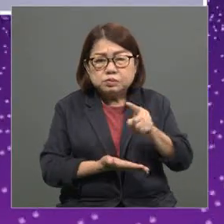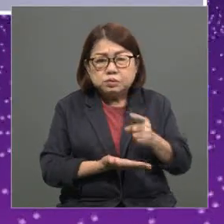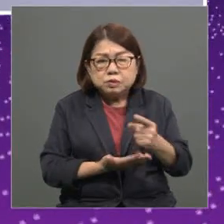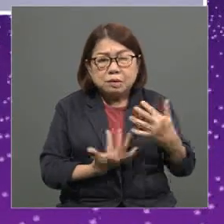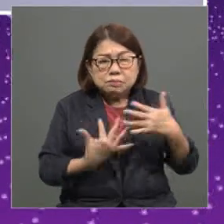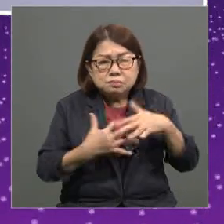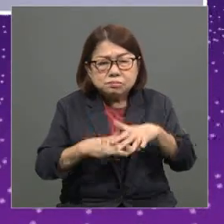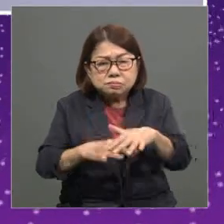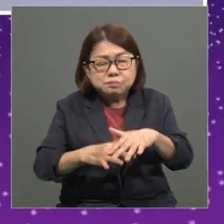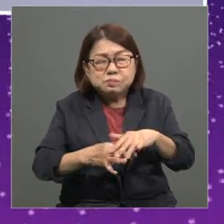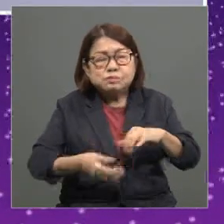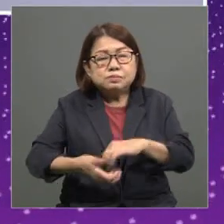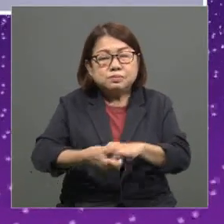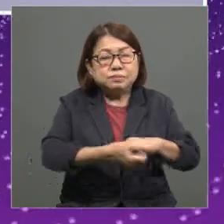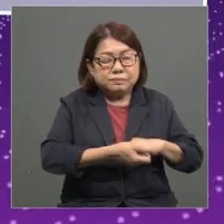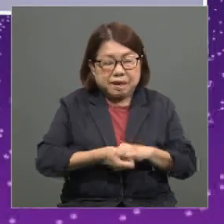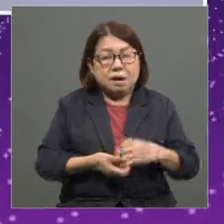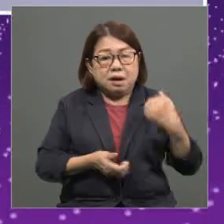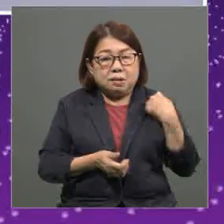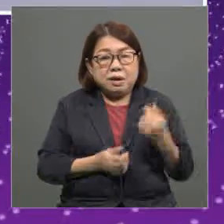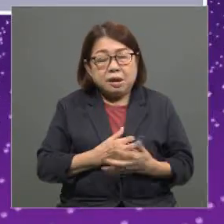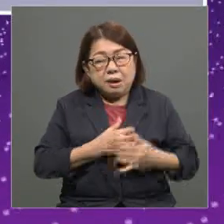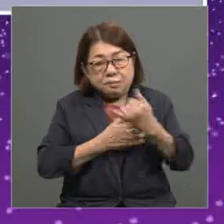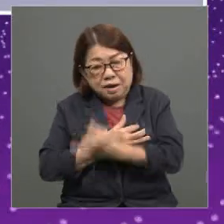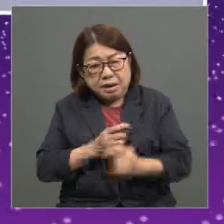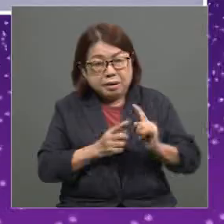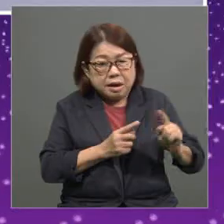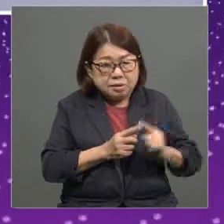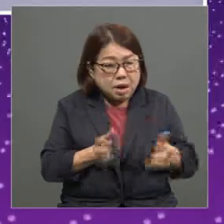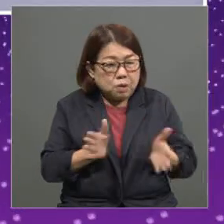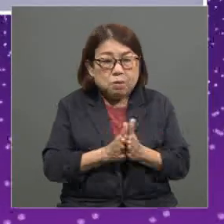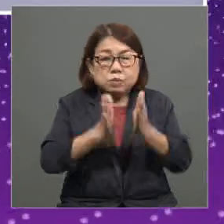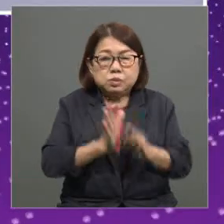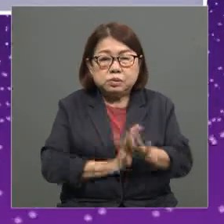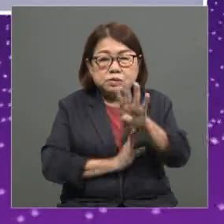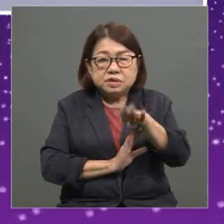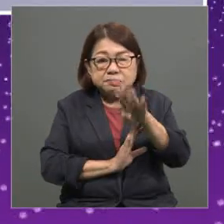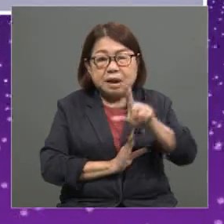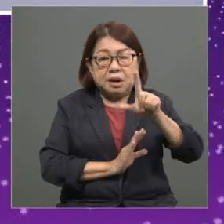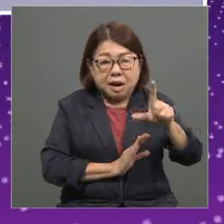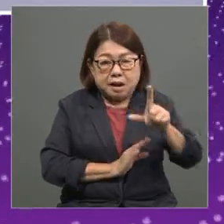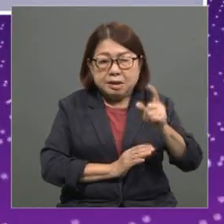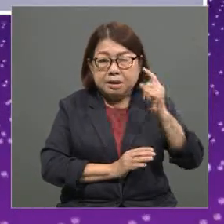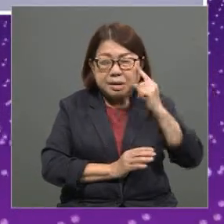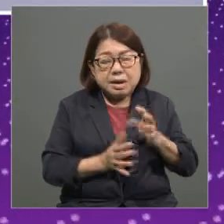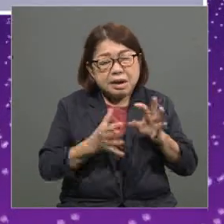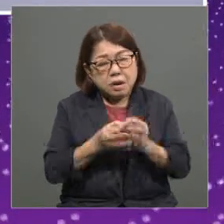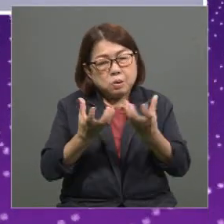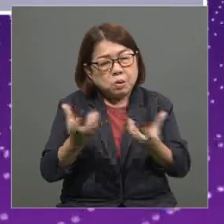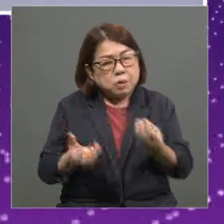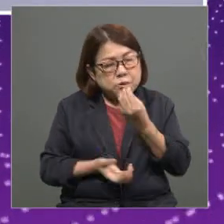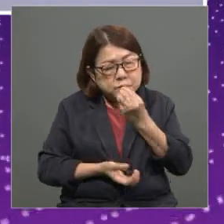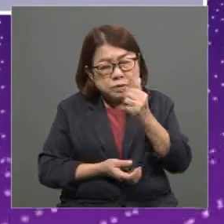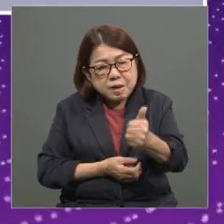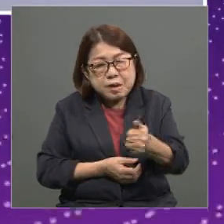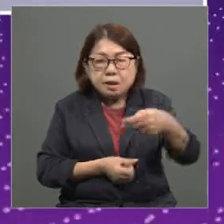โลกฝั่งตะวันออกนะครับซึ่งมีประชากรรวมกันเนี่ย 4,000 กว่าล้านคนนะครับสามารถที่จะสร้างความมั่นคงทางอาหารพลังงานรว